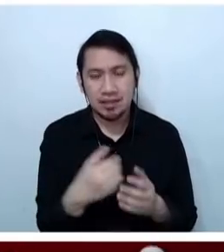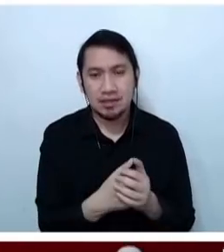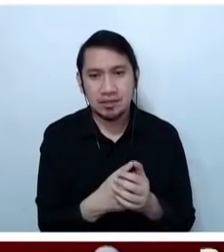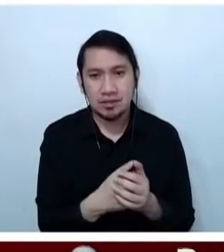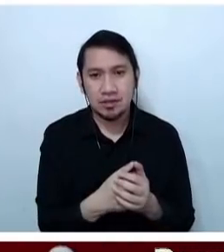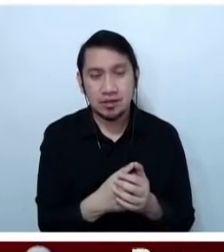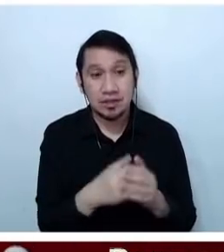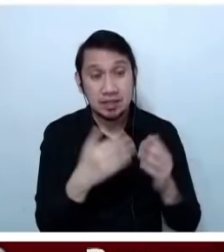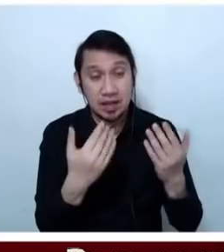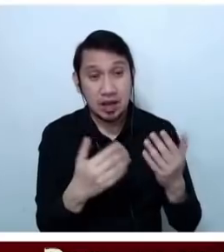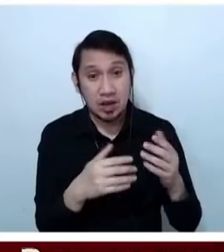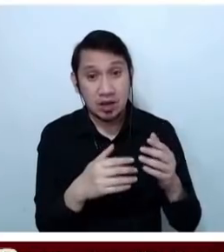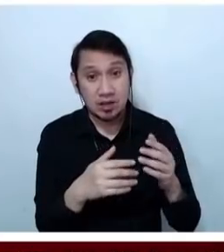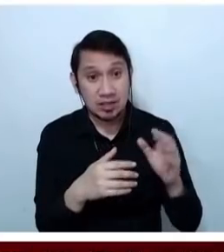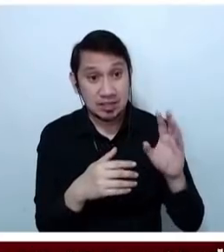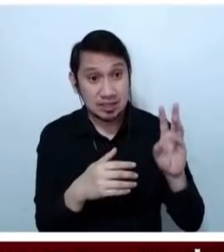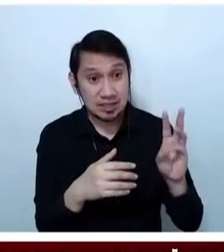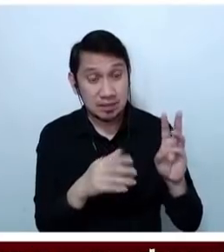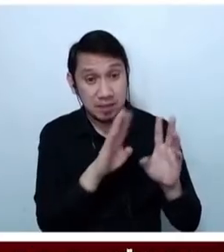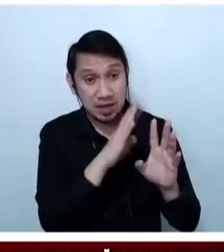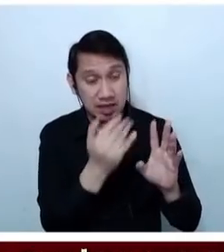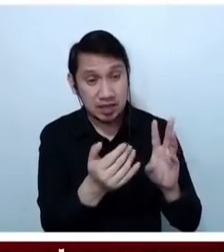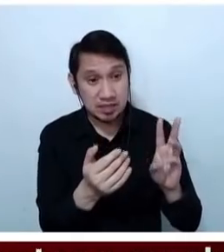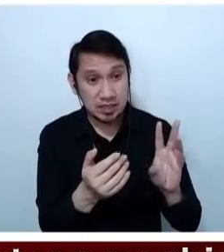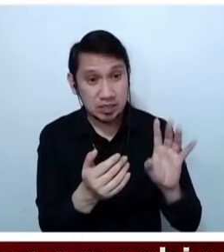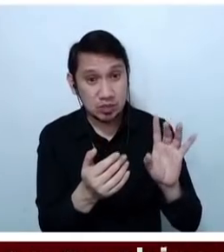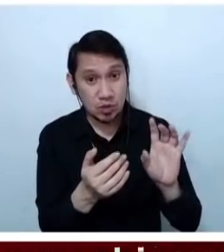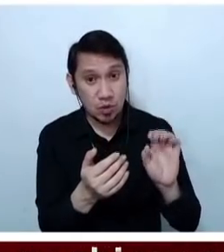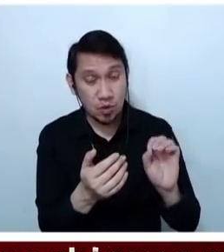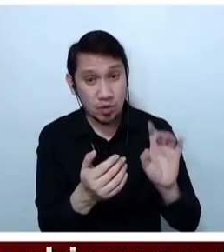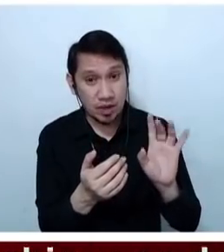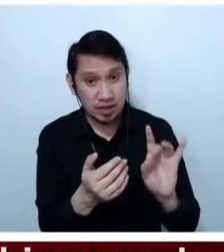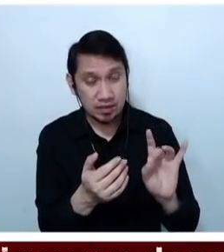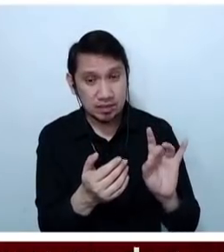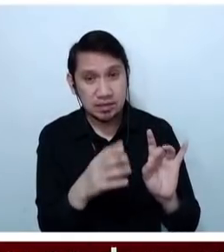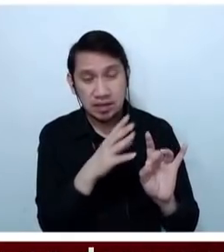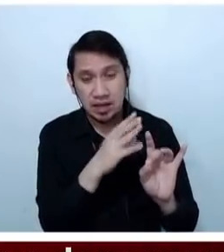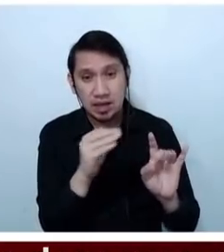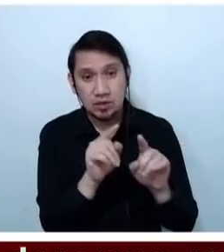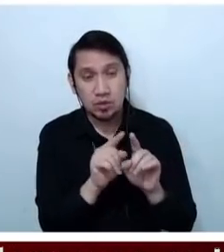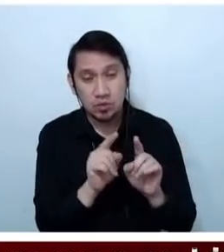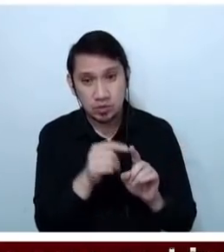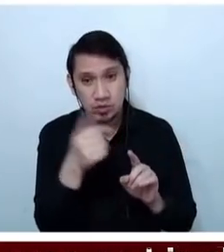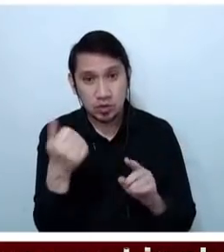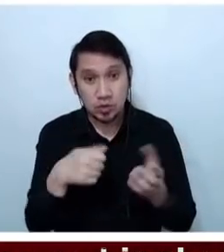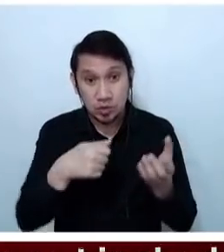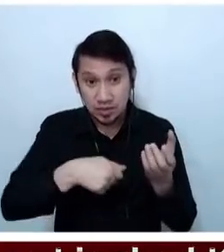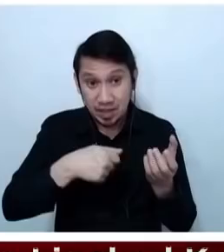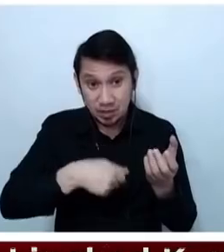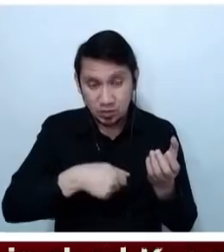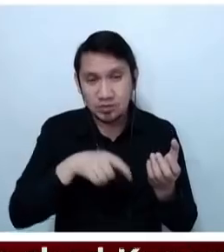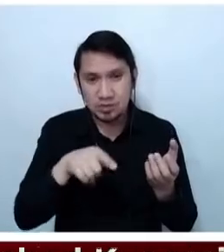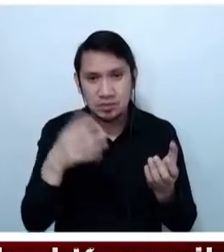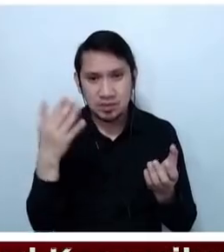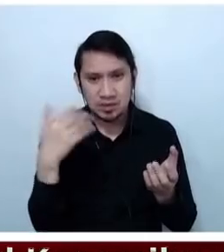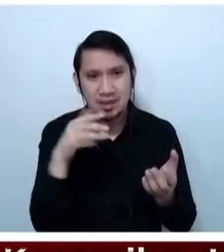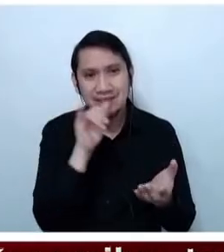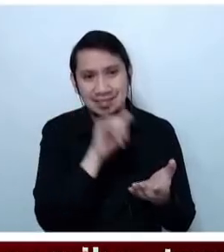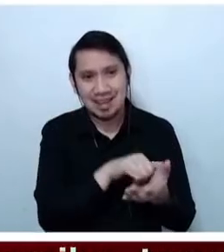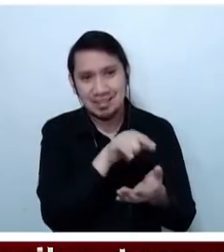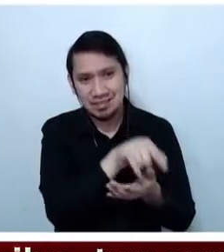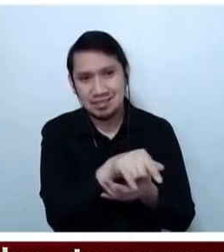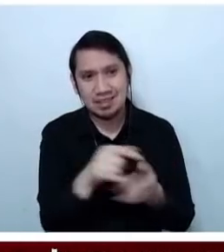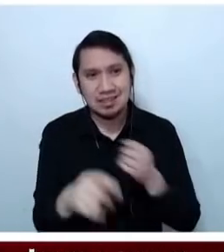XO ng Barangay 608 sa Santa Mesa na si Isagani Darilay at dating tanod na si John Mark Nagera ang mga kumuha ng